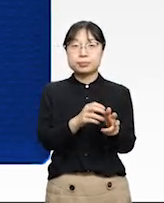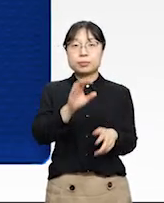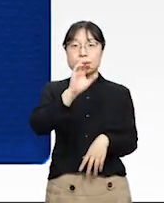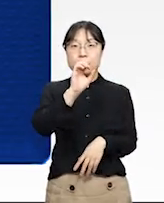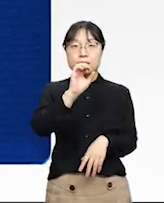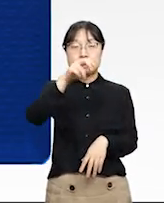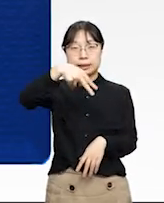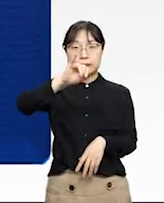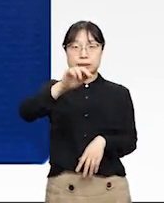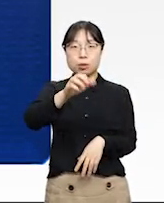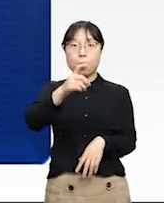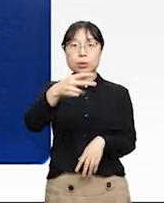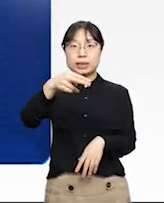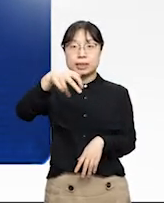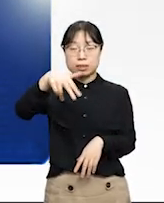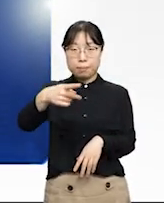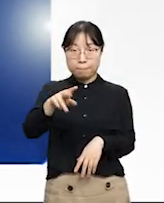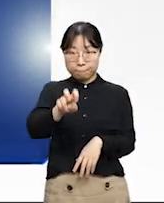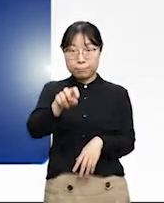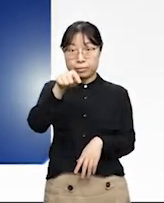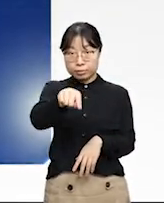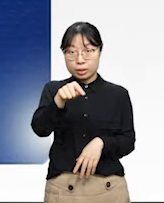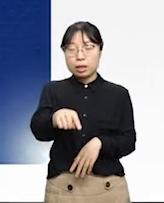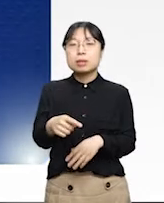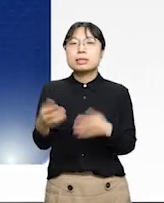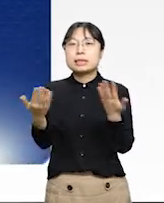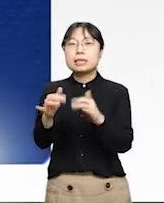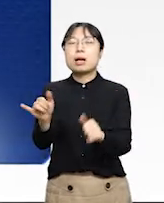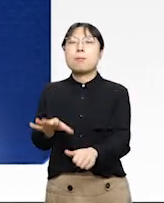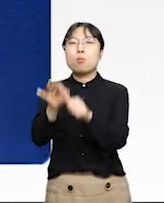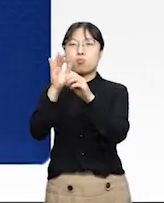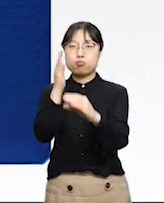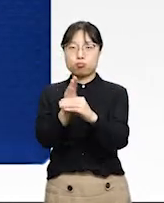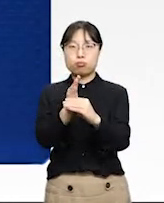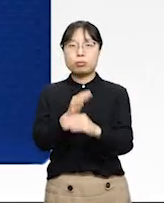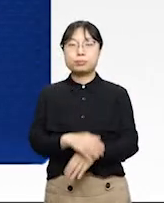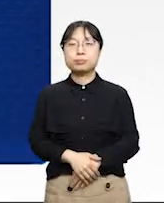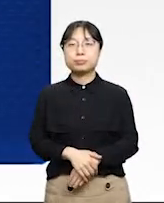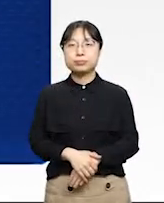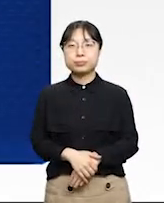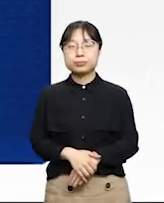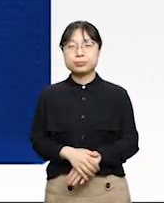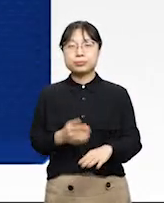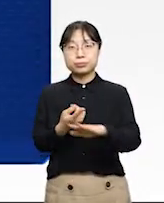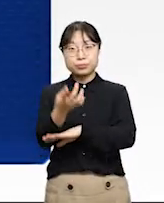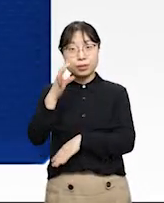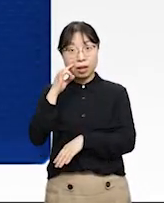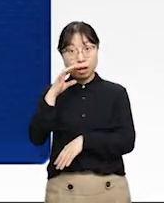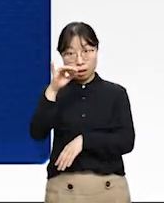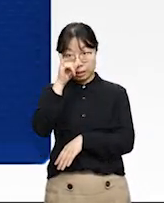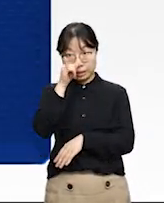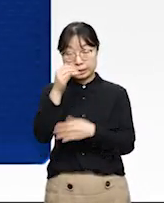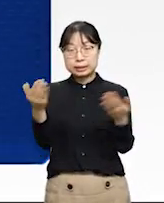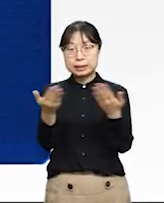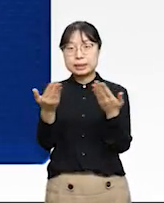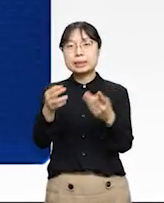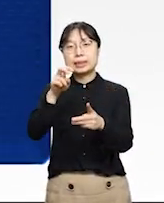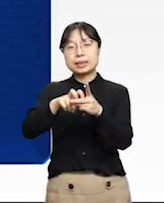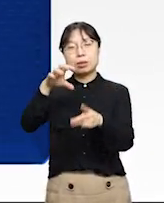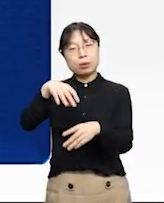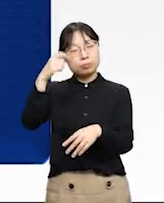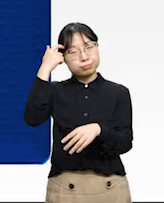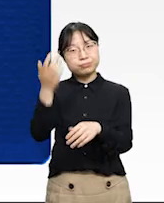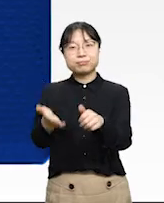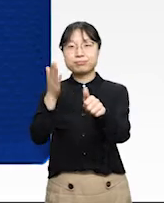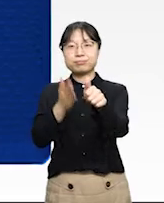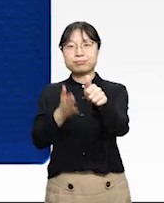신오비전에서 밀링 및 머시닝 조작업무 직원을 모집합니다. 구인 내용에 관심 있으신 분들께서는 의왕 일자리